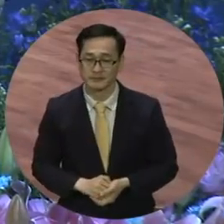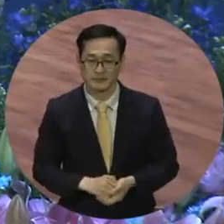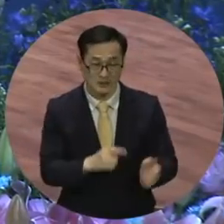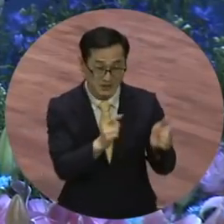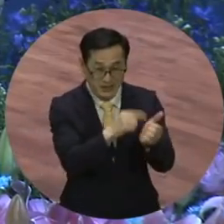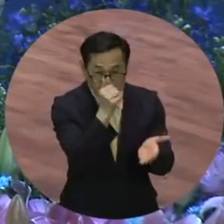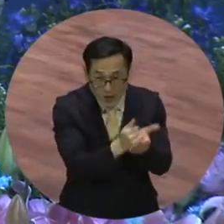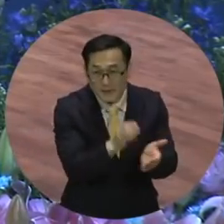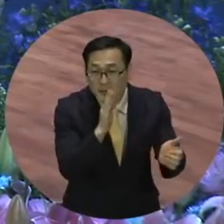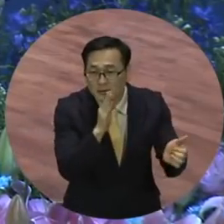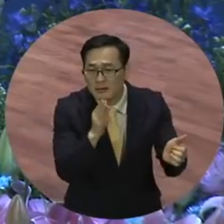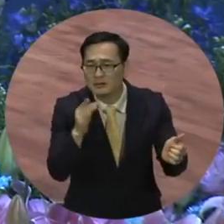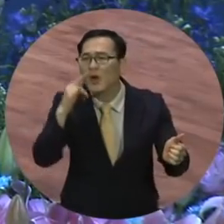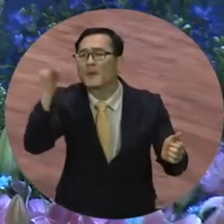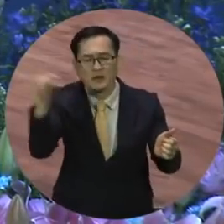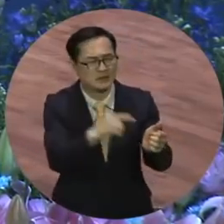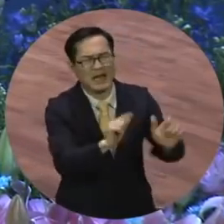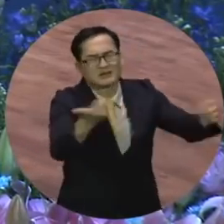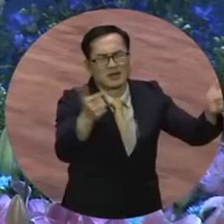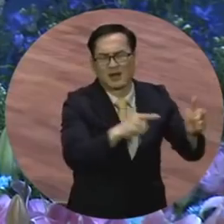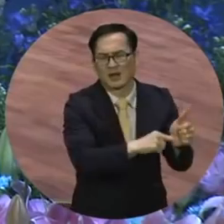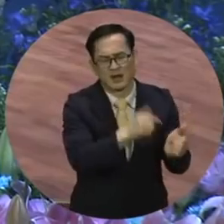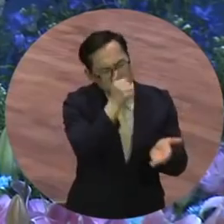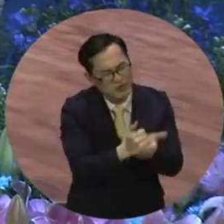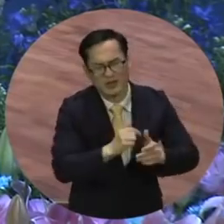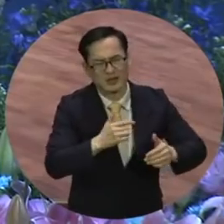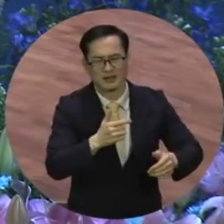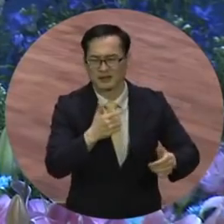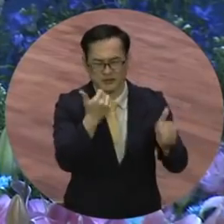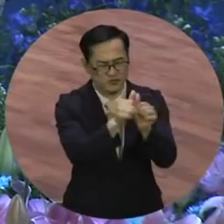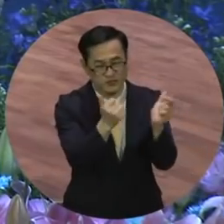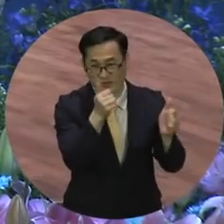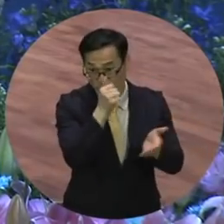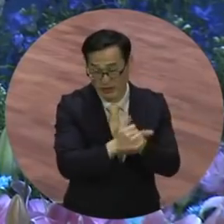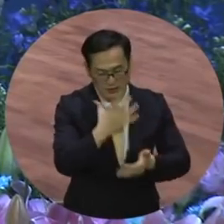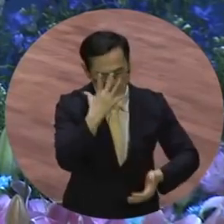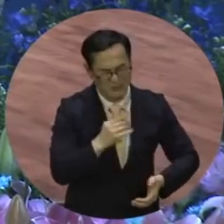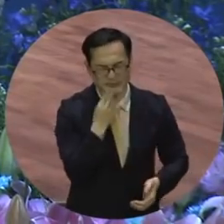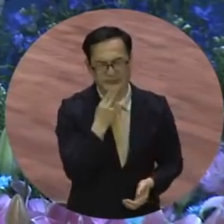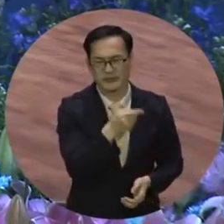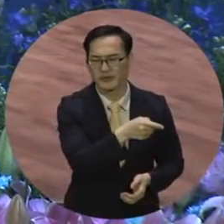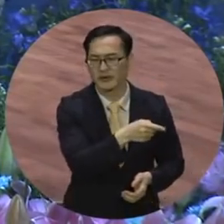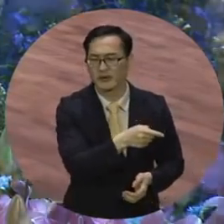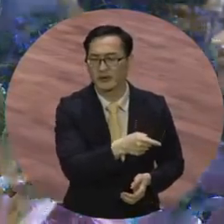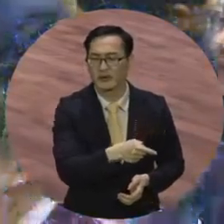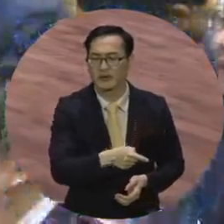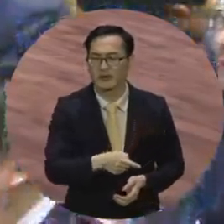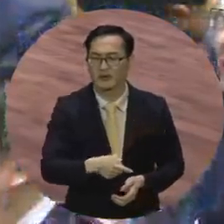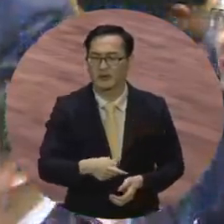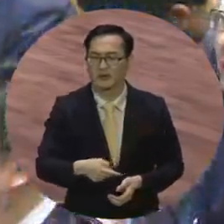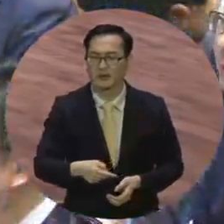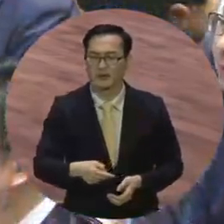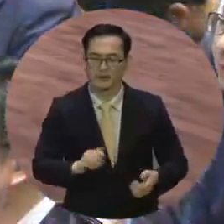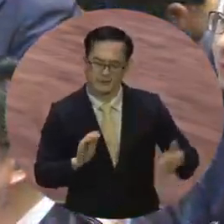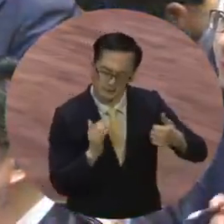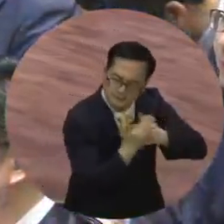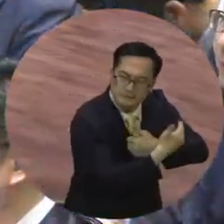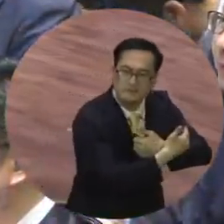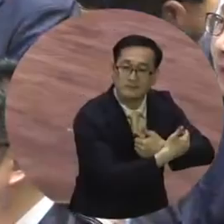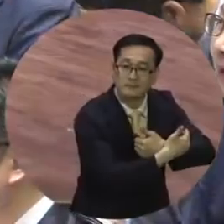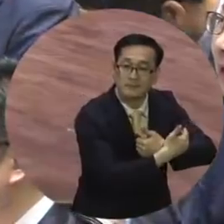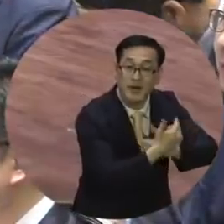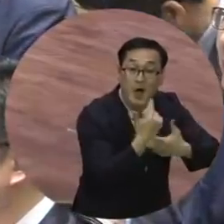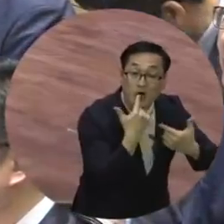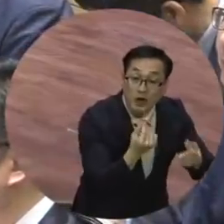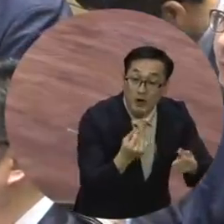아시겠어요? 여러분이 아무리 세상에서 많은 죄를 지었다 할지라도 하나님은 여러분 사랑하세요. 너는 내